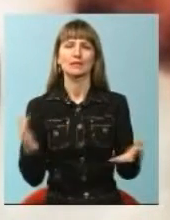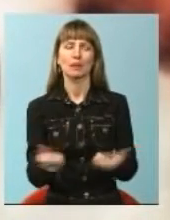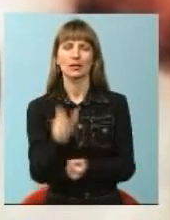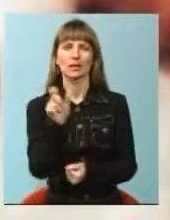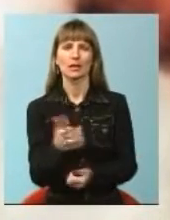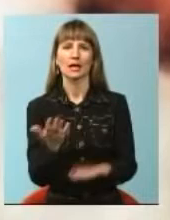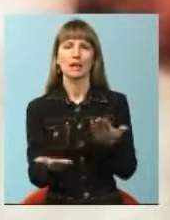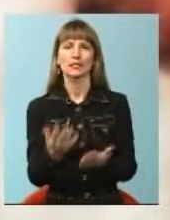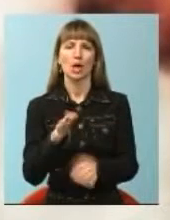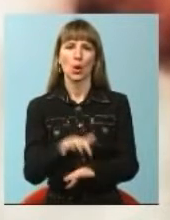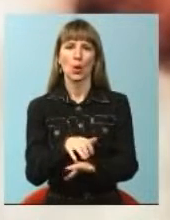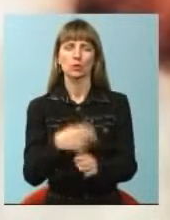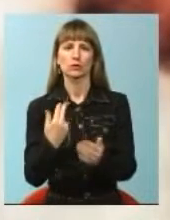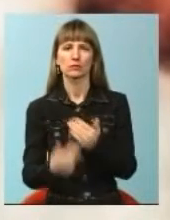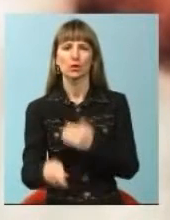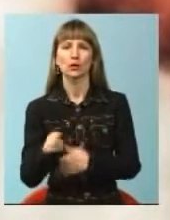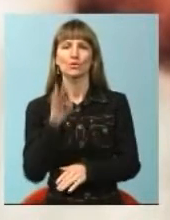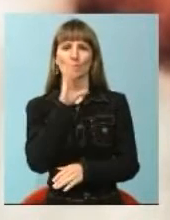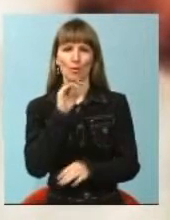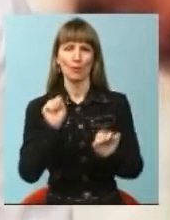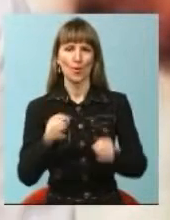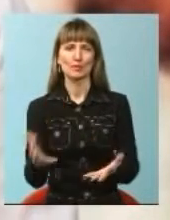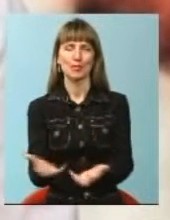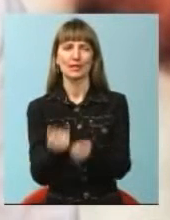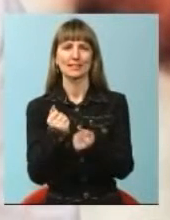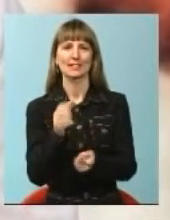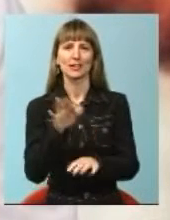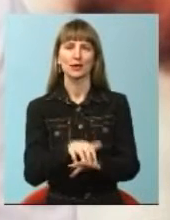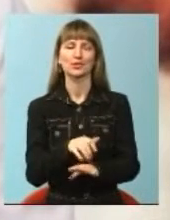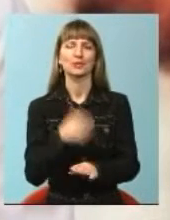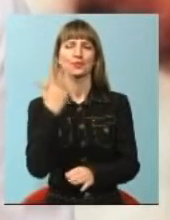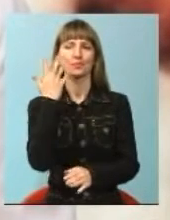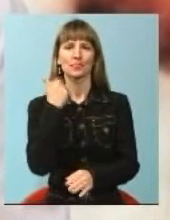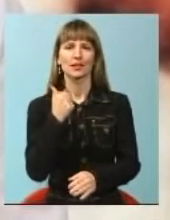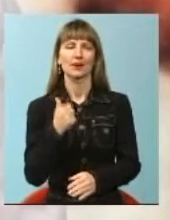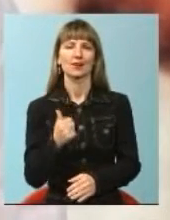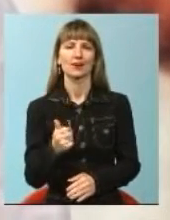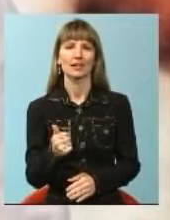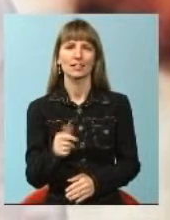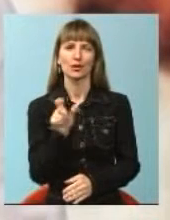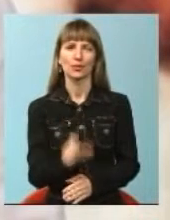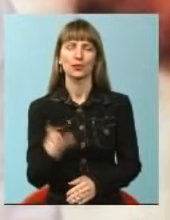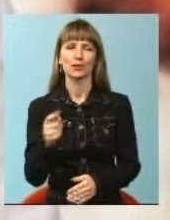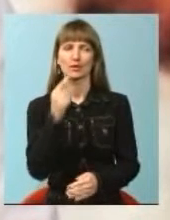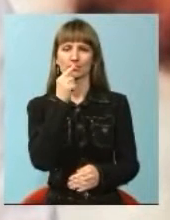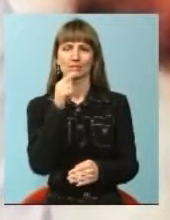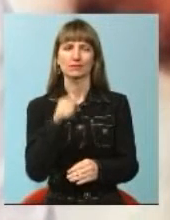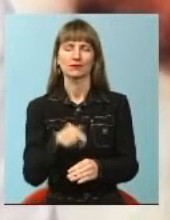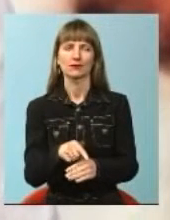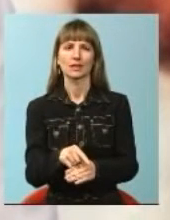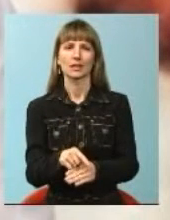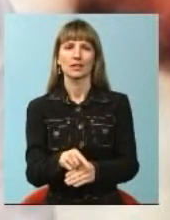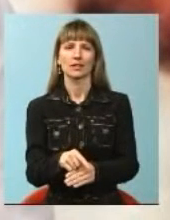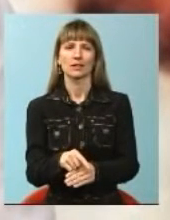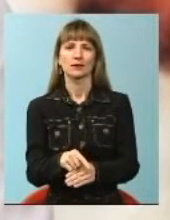кошка тонет, то собаки спасают кошек. Когда люди попали в